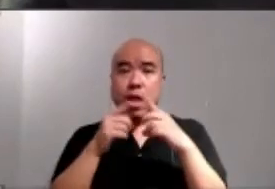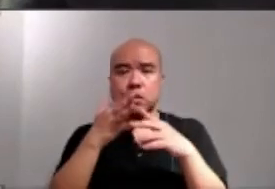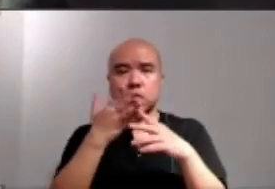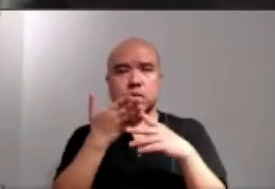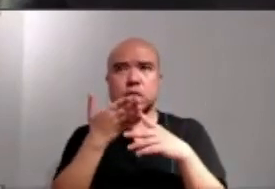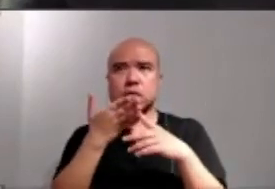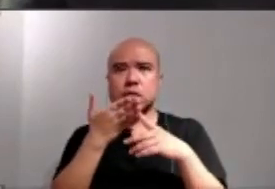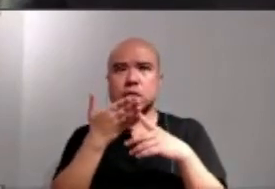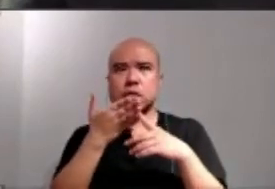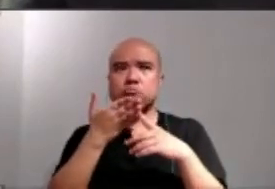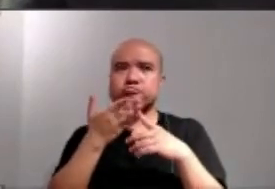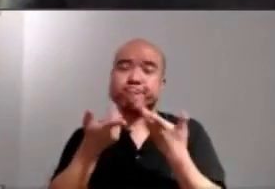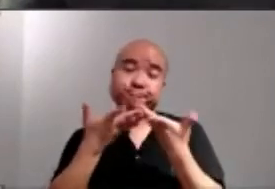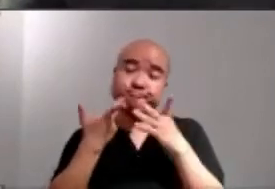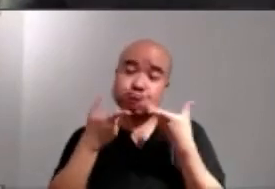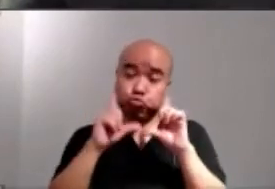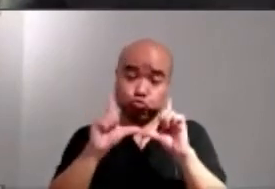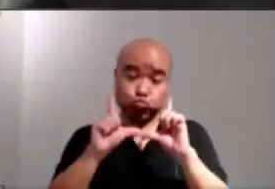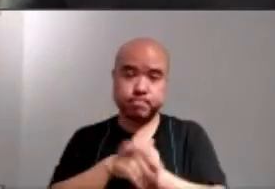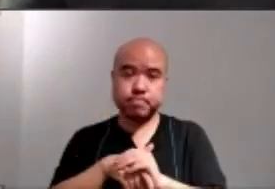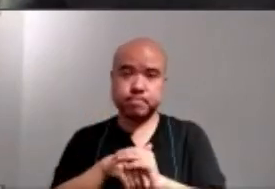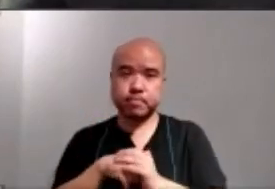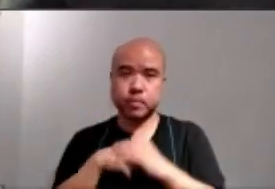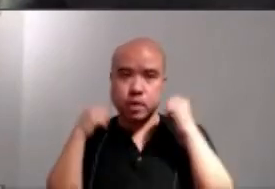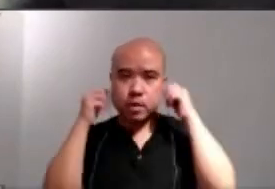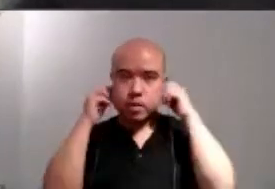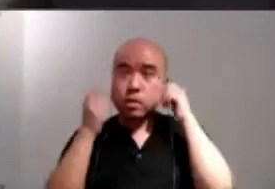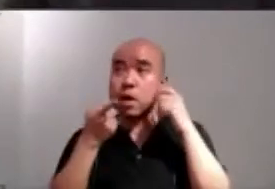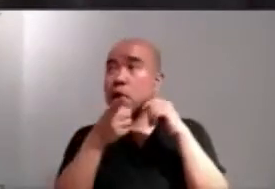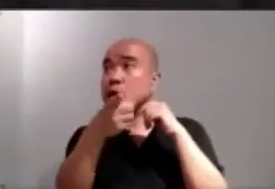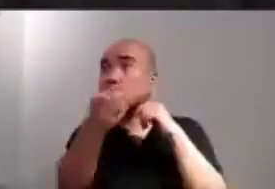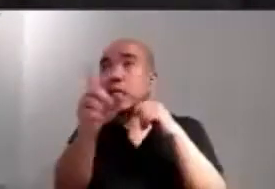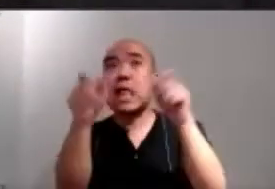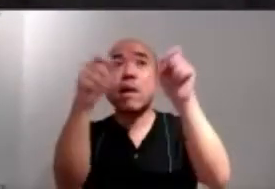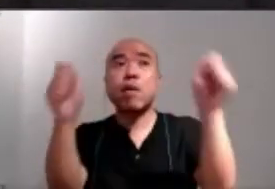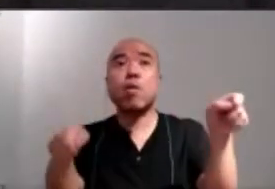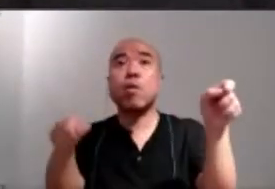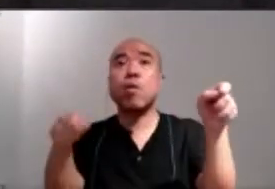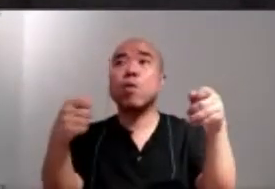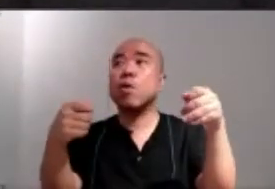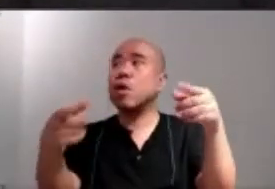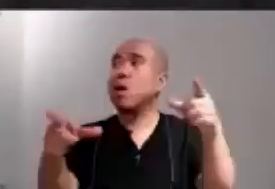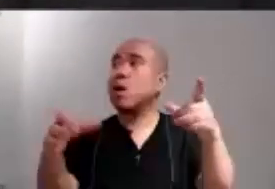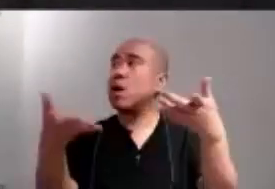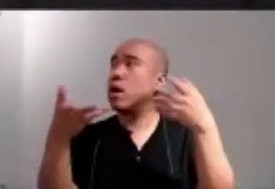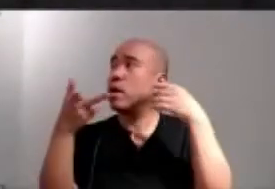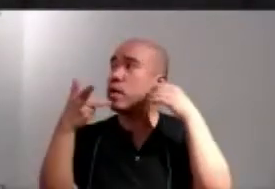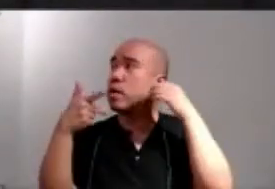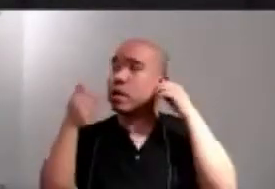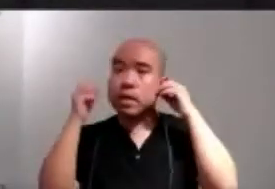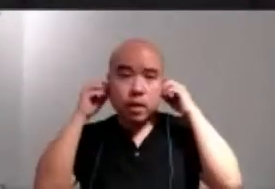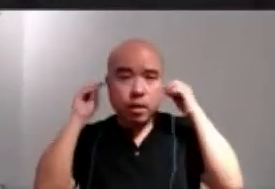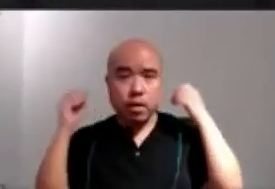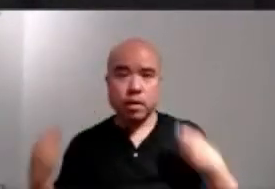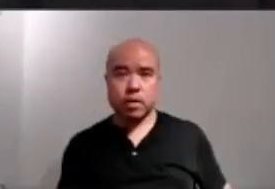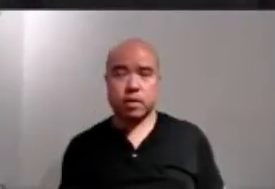very much. Yeah, definitely. Thank you very much. 咁跟住我落嚟睇下有冇其他問題，我哋可以頭先有一題就係Kimmy 啦，點樣透過